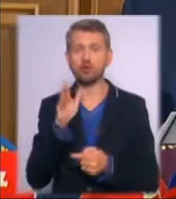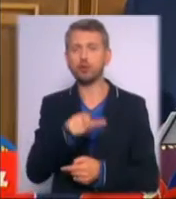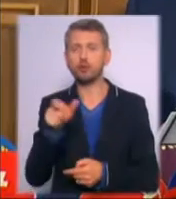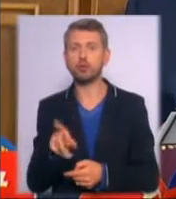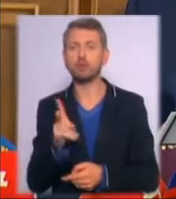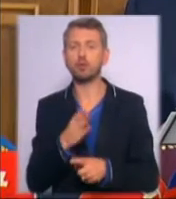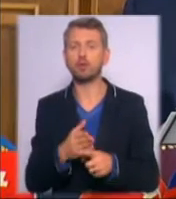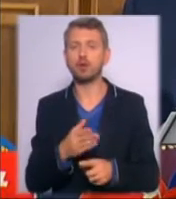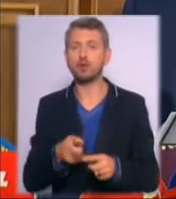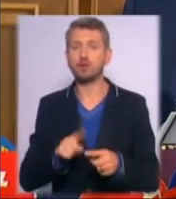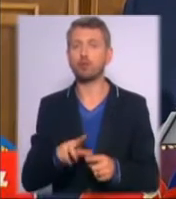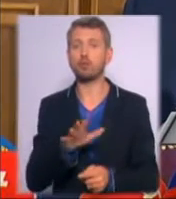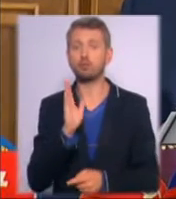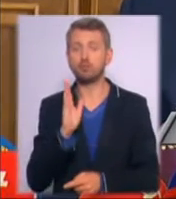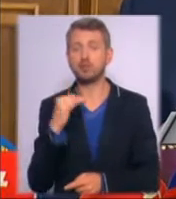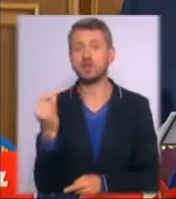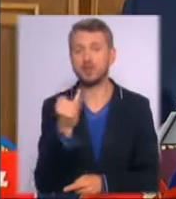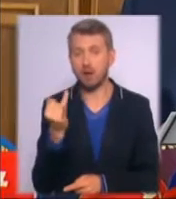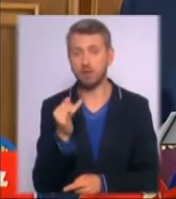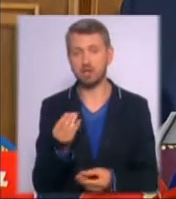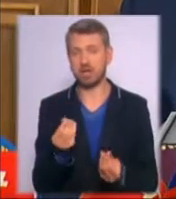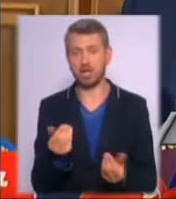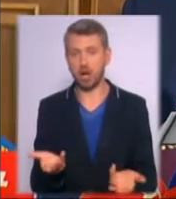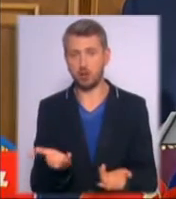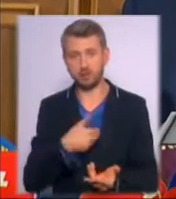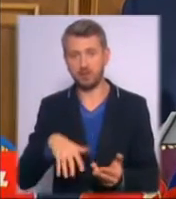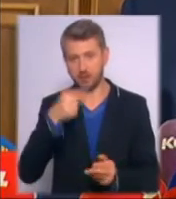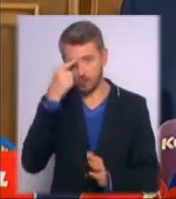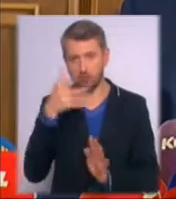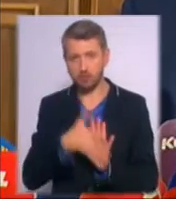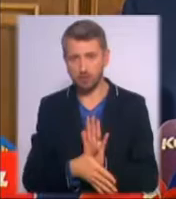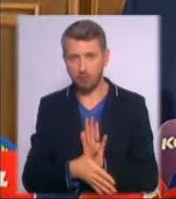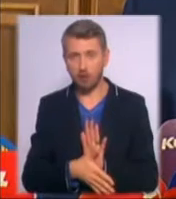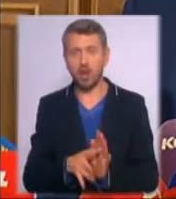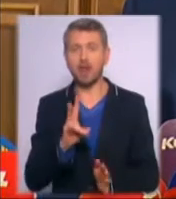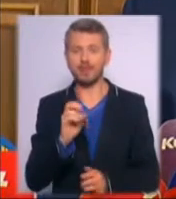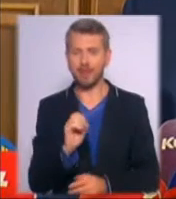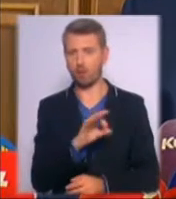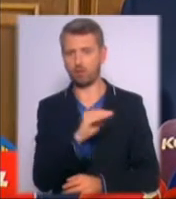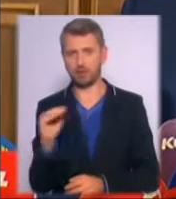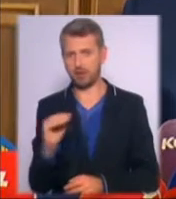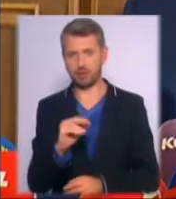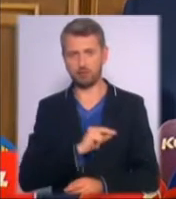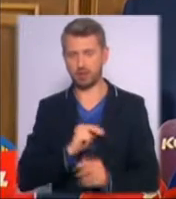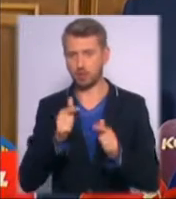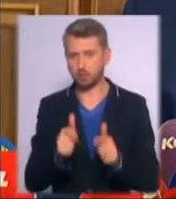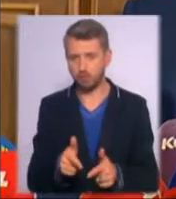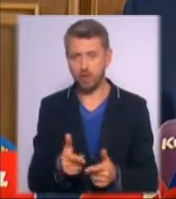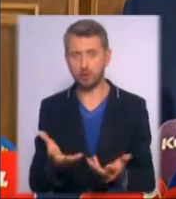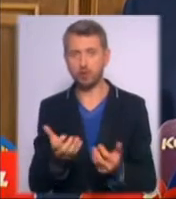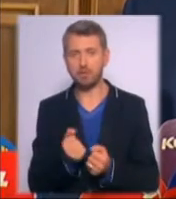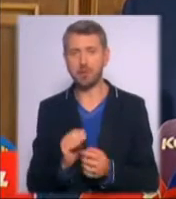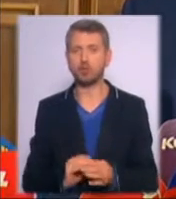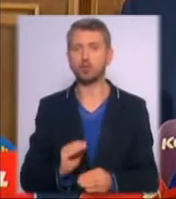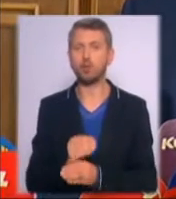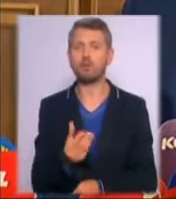цьому зацікавлені, в тому числі і матеріально. Ми всі це розуміємо. Що неофіційне працевлаштування, отримання додаткового прибутку,